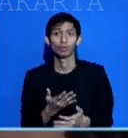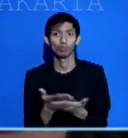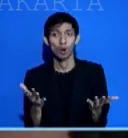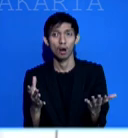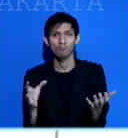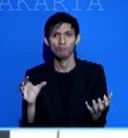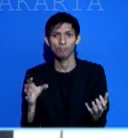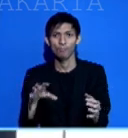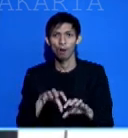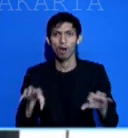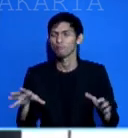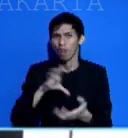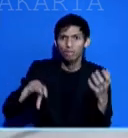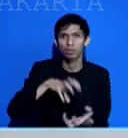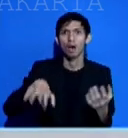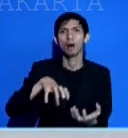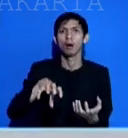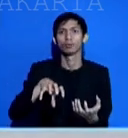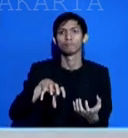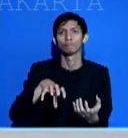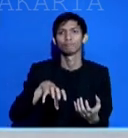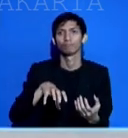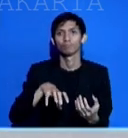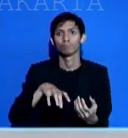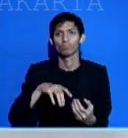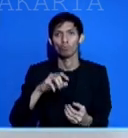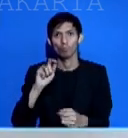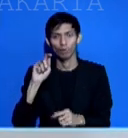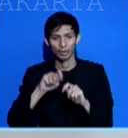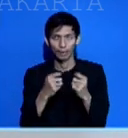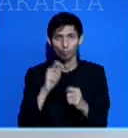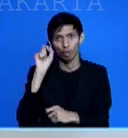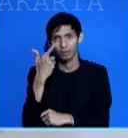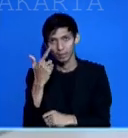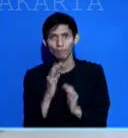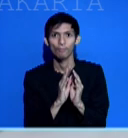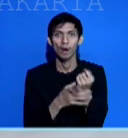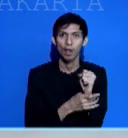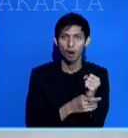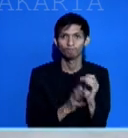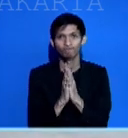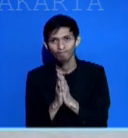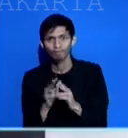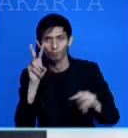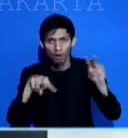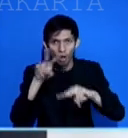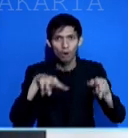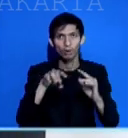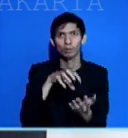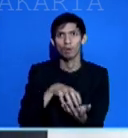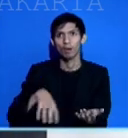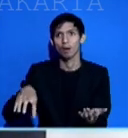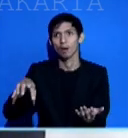sekali. Tim Inafis Polresta Magelang yang datang ke lokasi langsung melakukan olah tempat kejadian perkara serta